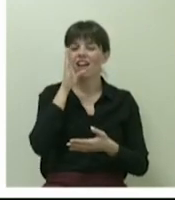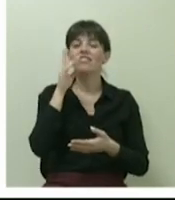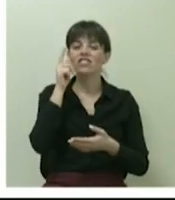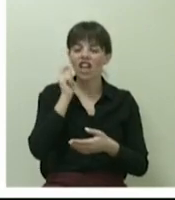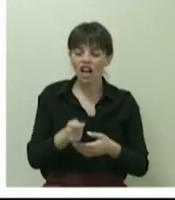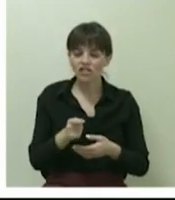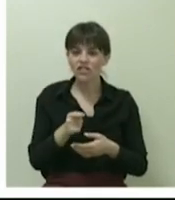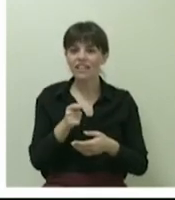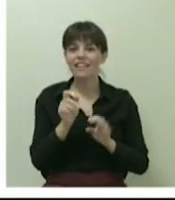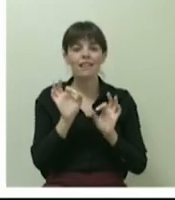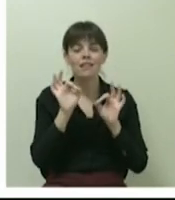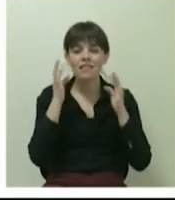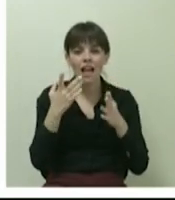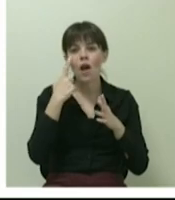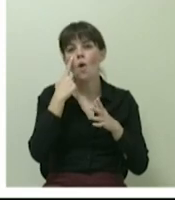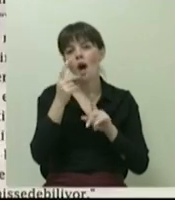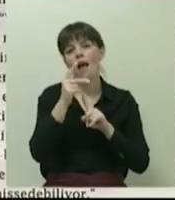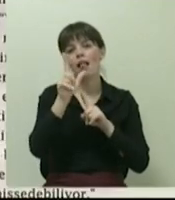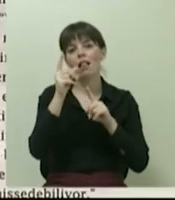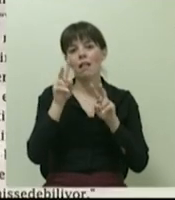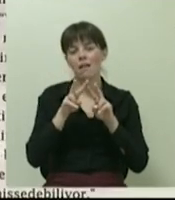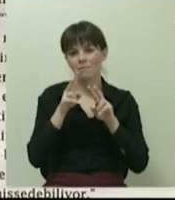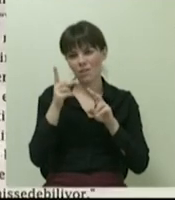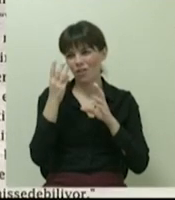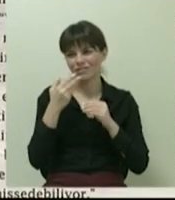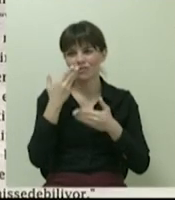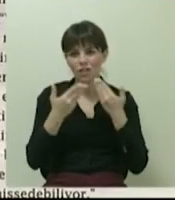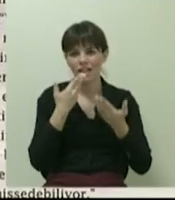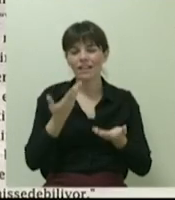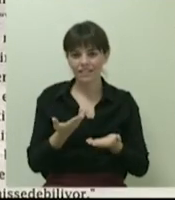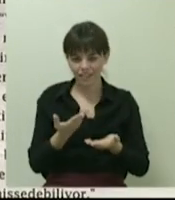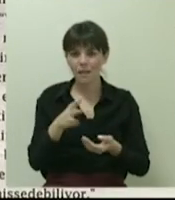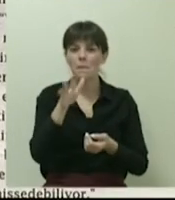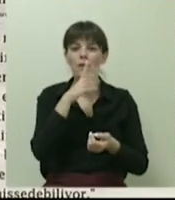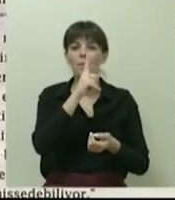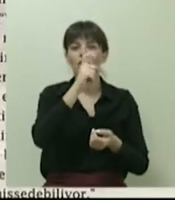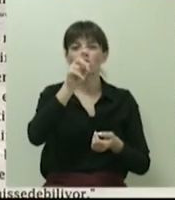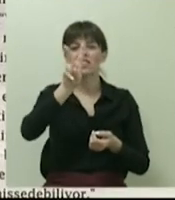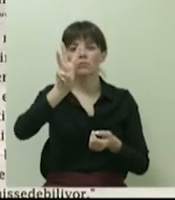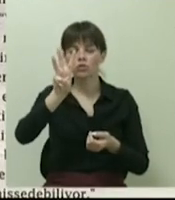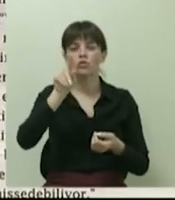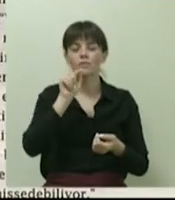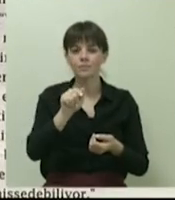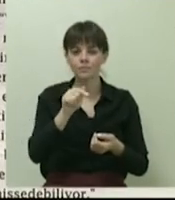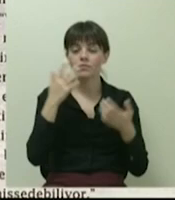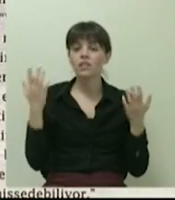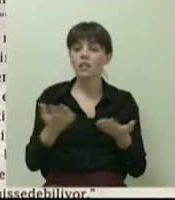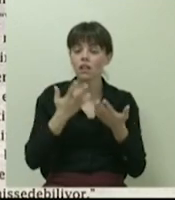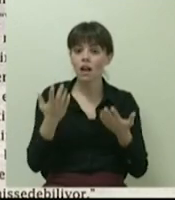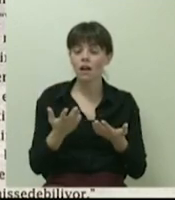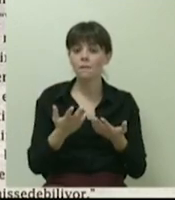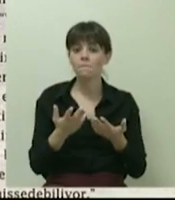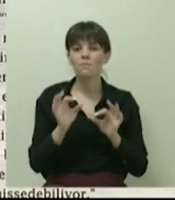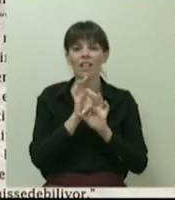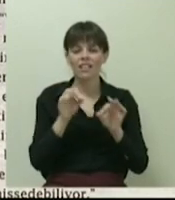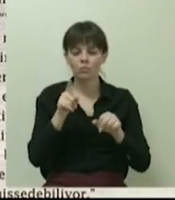mürşidin ne olduğundan bahsederken. Biliyorsunuz 1923'te daha işte